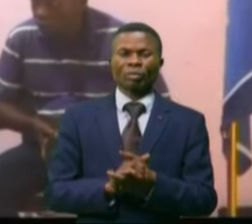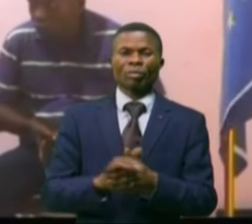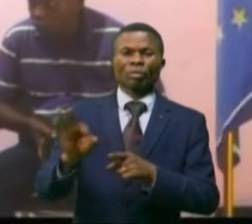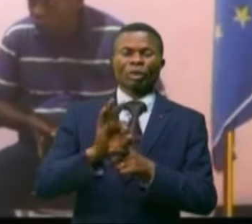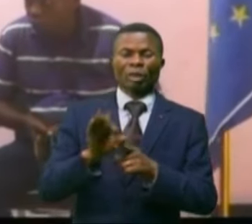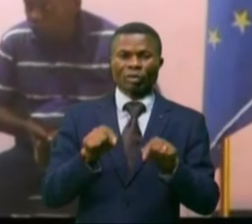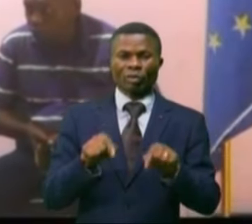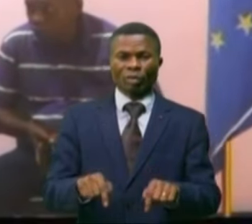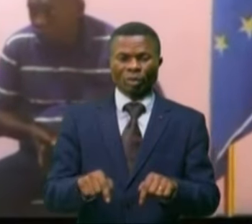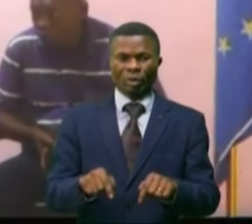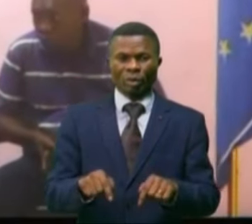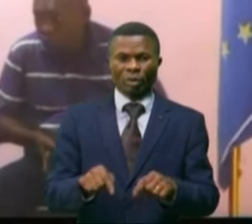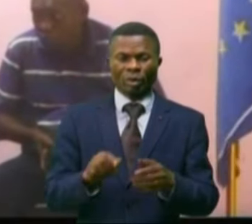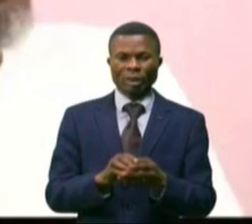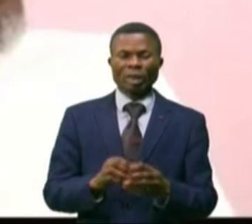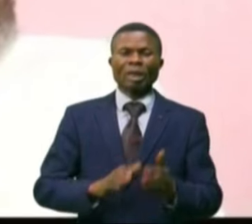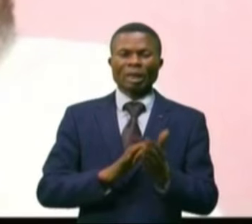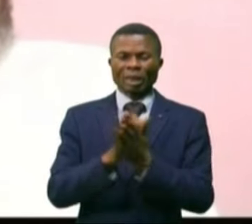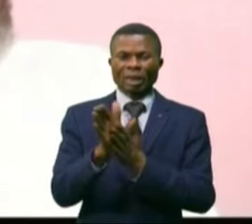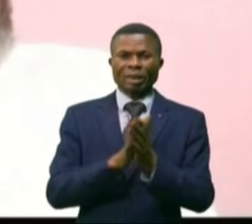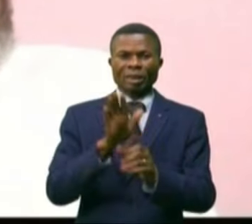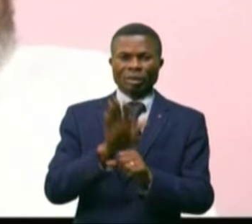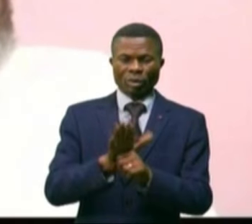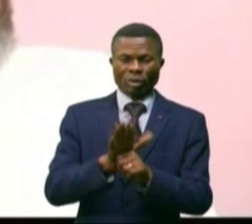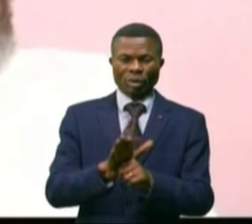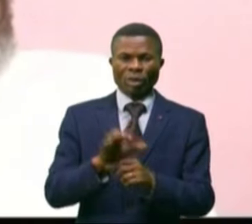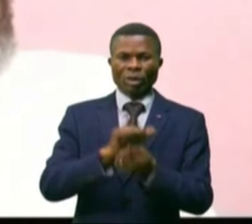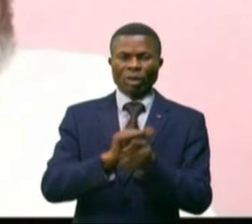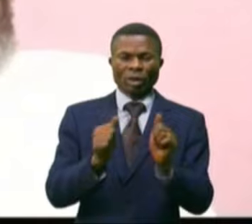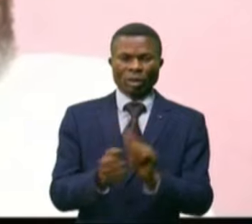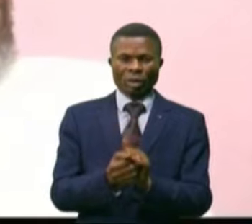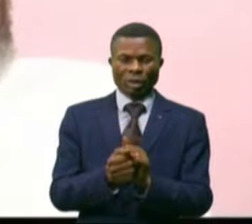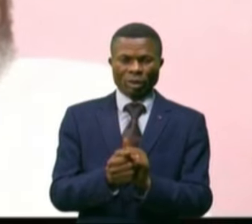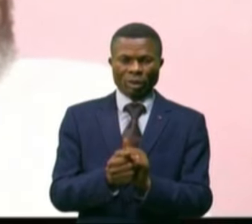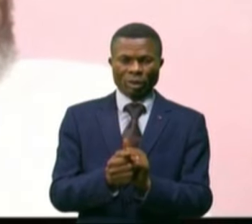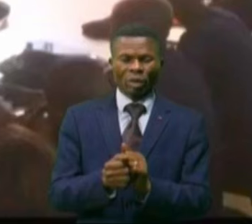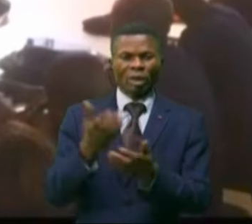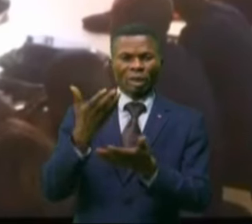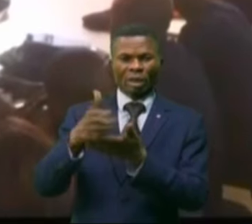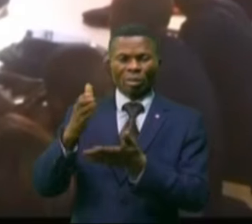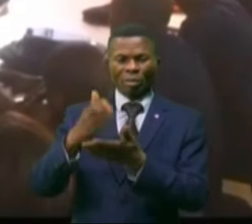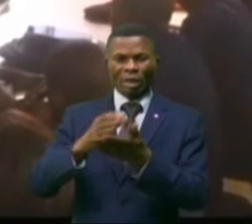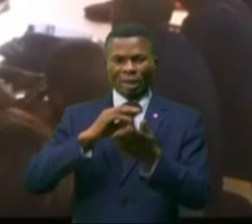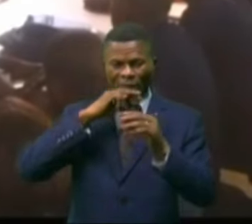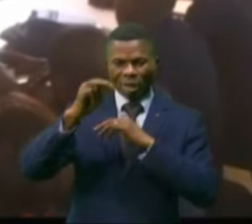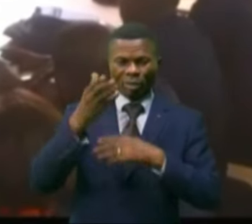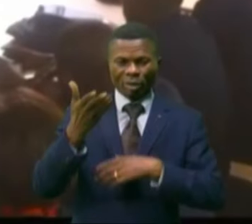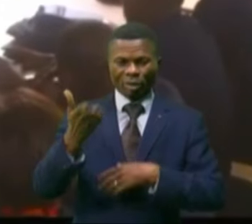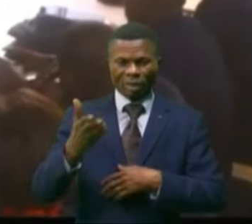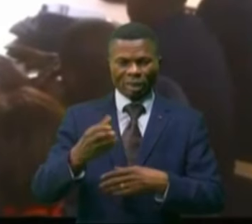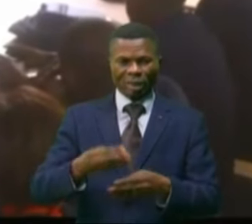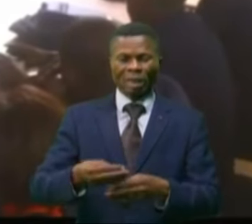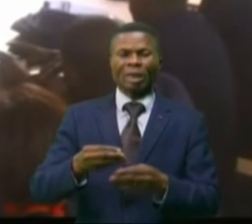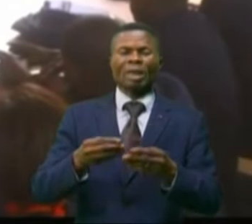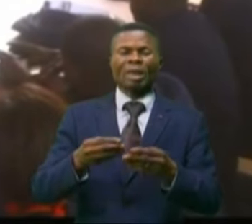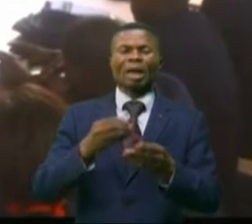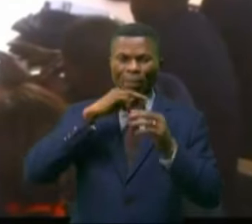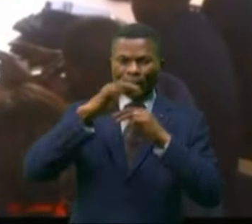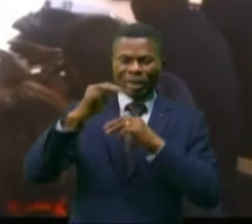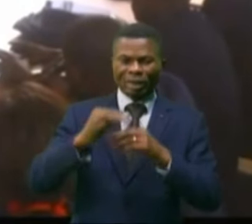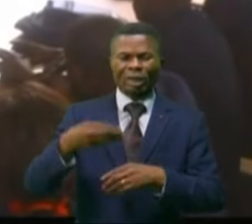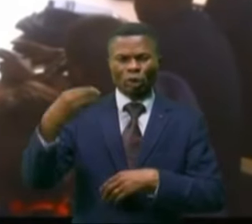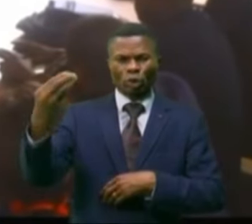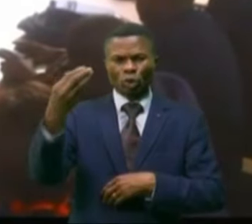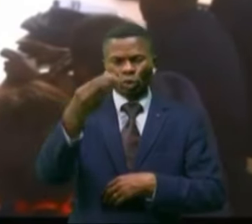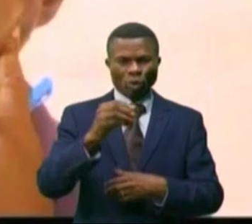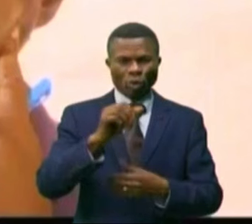c'était question de nous appuyer dans le domaine de la transmission. La transmission, c'est un domaine